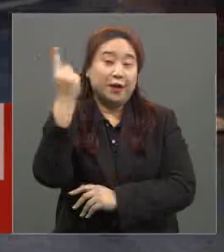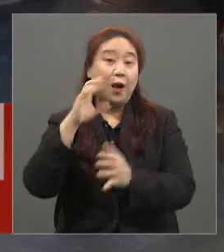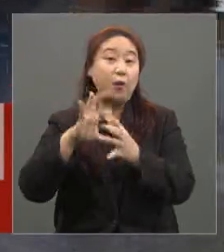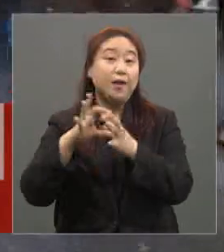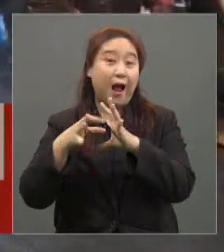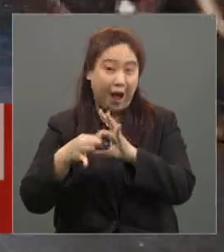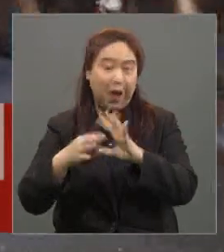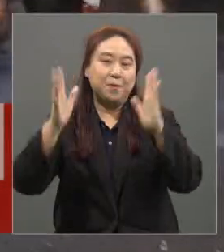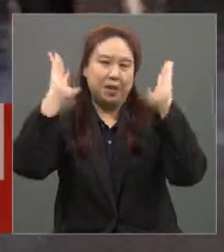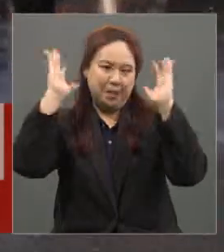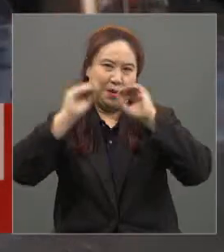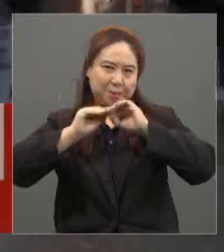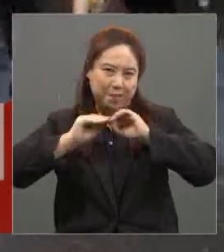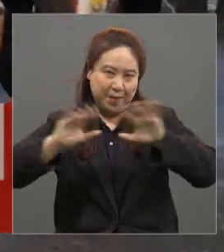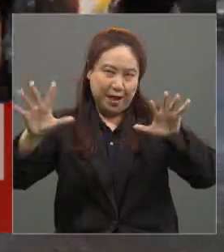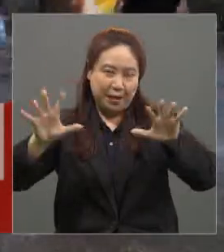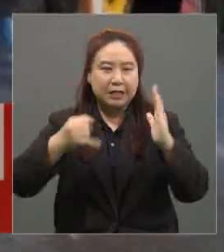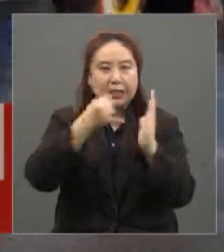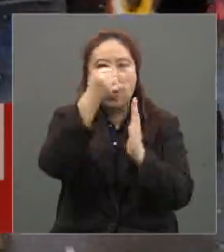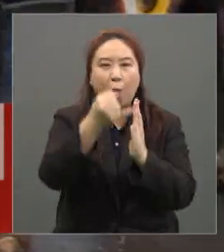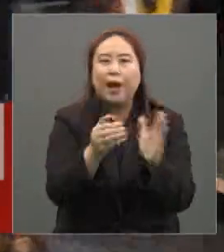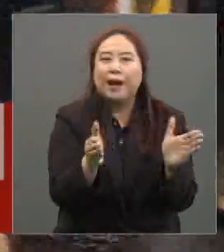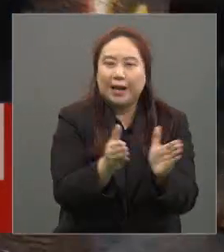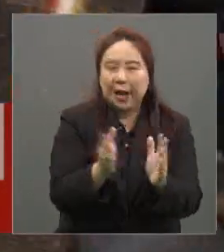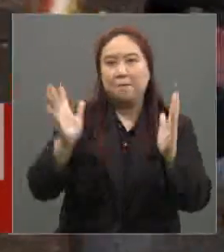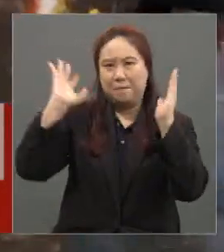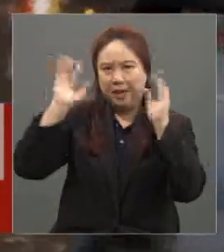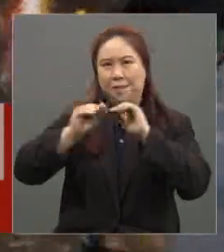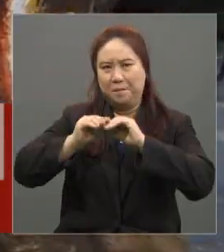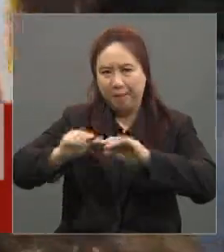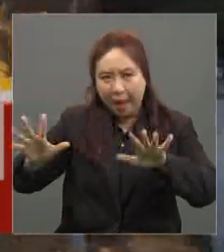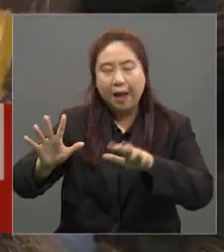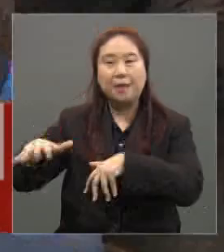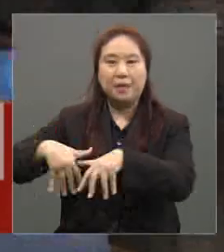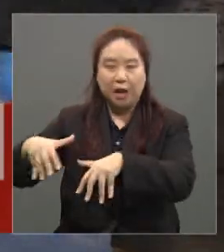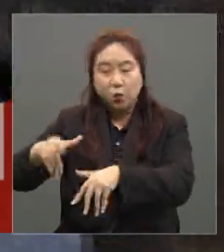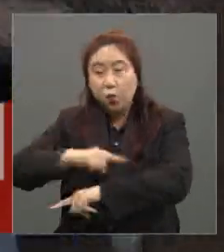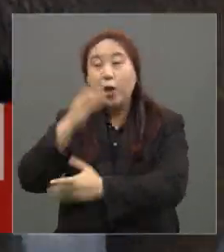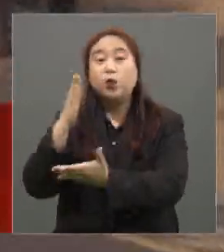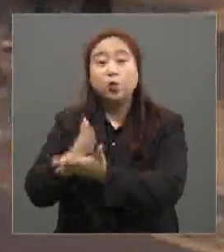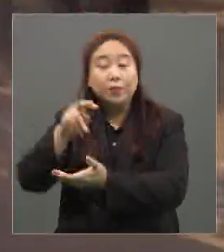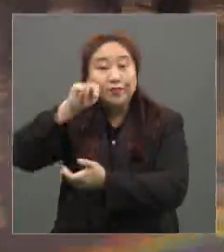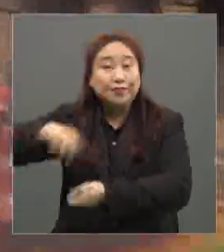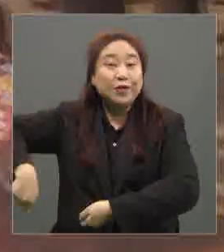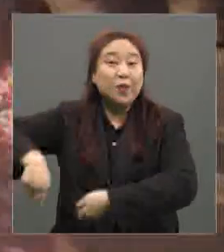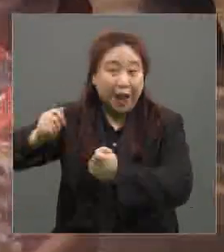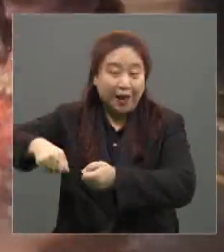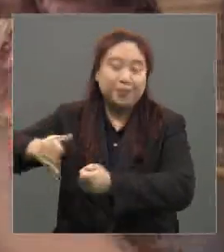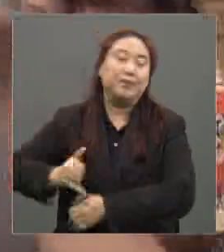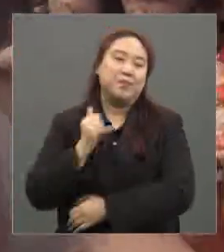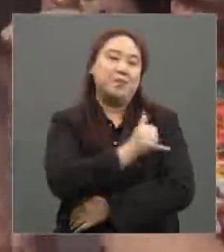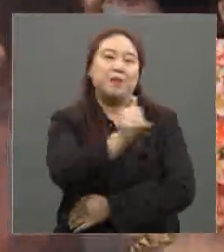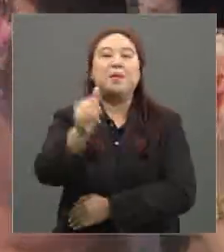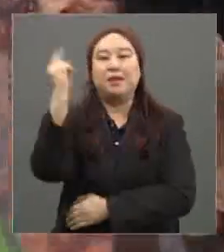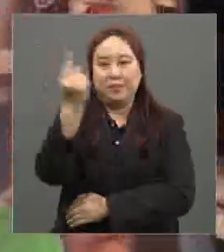ประชาสัมพันธ์เรื่องของเมืองรองอ่ะค่ะให้มากยิ่งขึ้นด้วยเพื่อที่จะรองรับวันหยุดสงกรานต์ที่เพิ่มมากขึ้นนั่นเอง